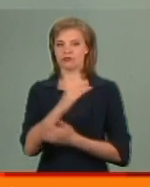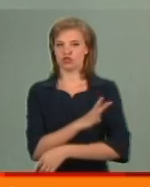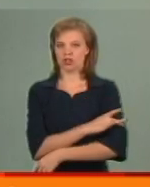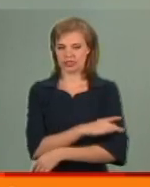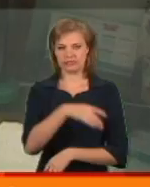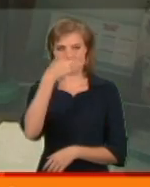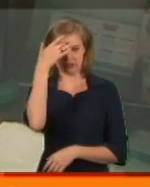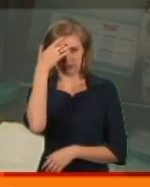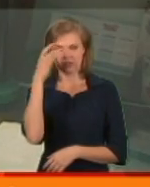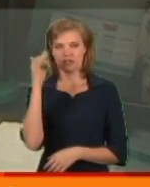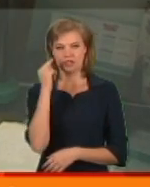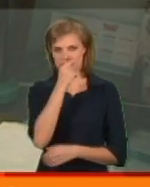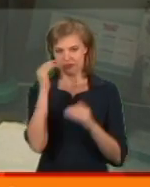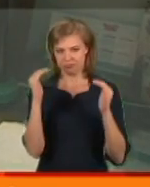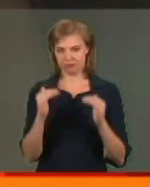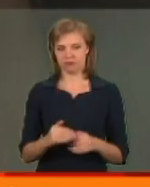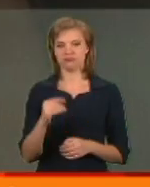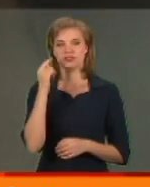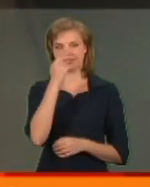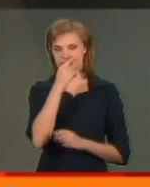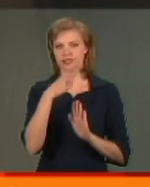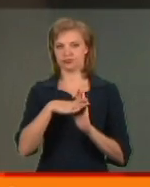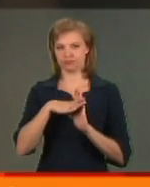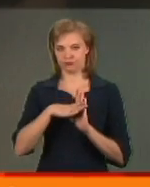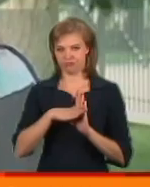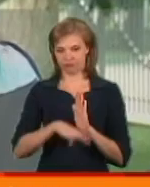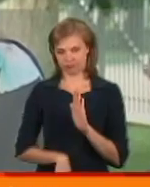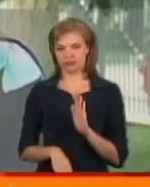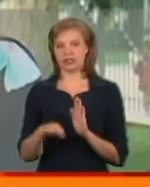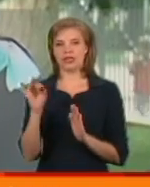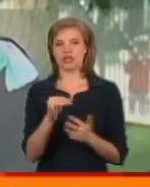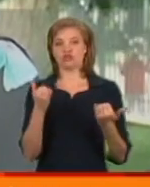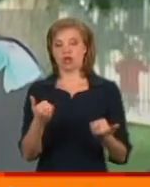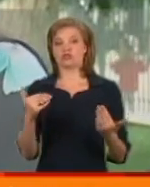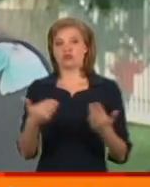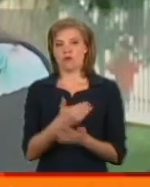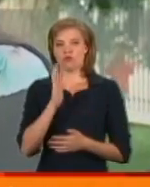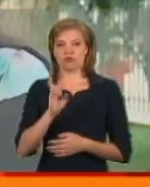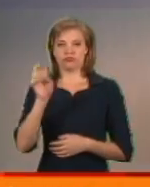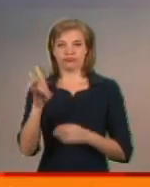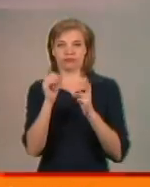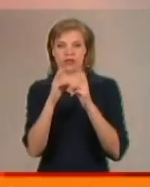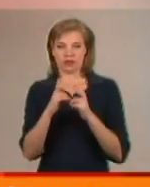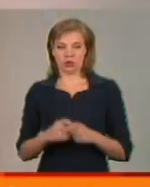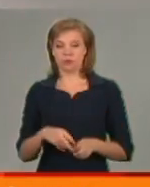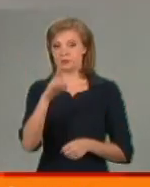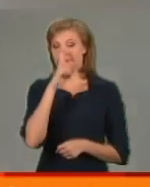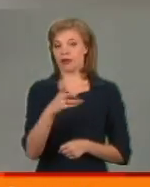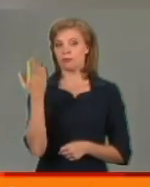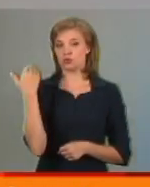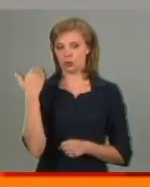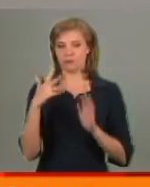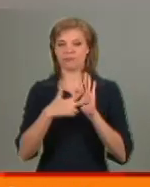тиск, головний біль і зір. Зір ухудшується. І зараз ми підемо знову на діагностику. 2 місяці